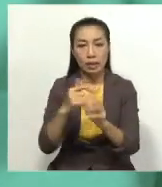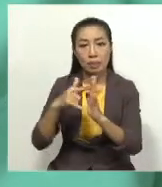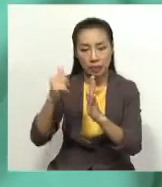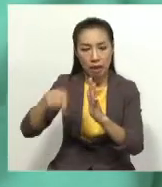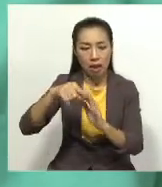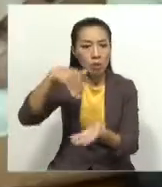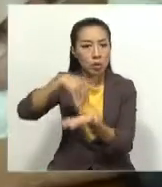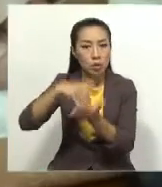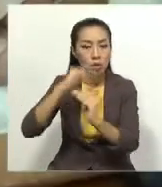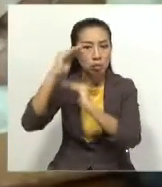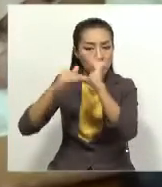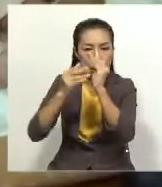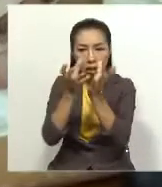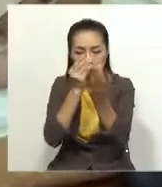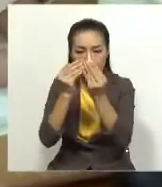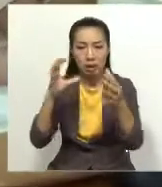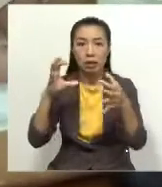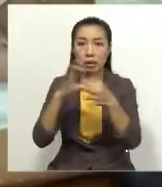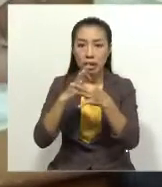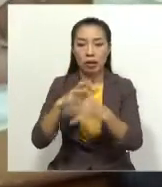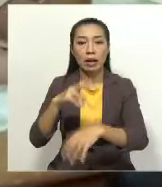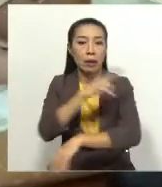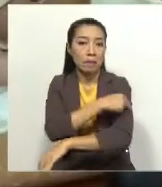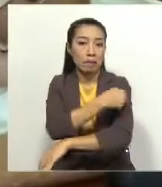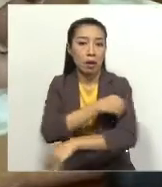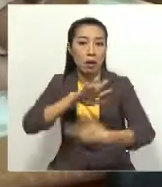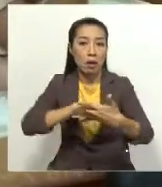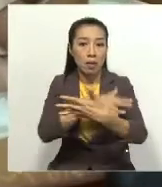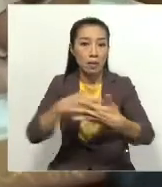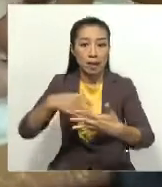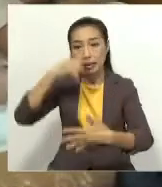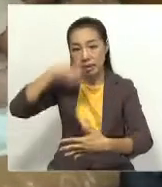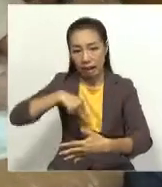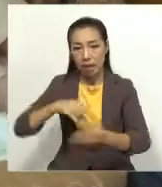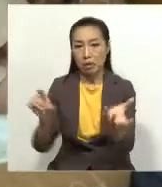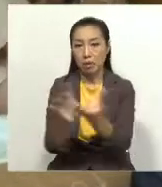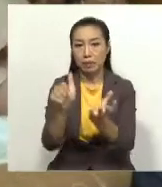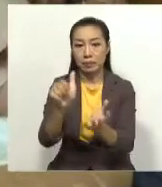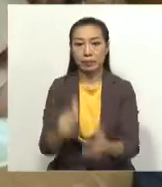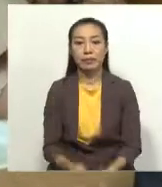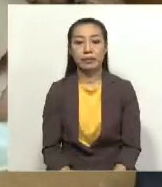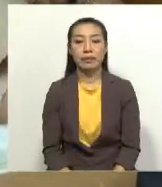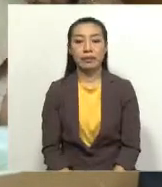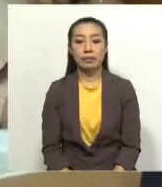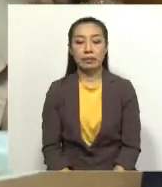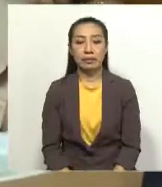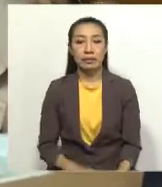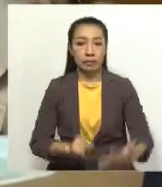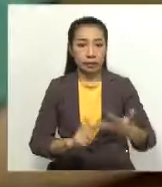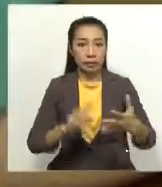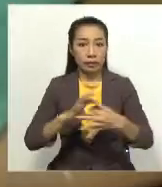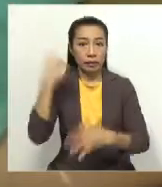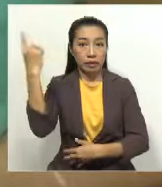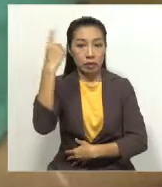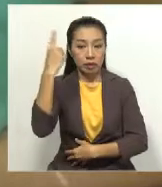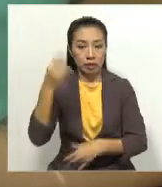นย์พัฒนาศึกษาพัฒนาคุณภาพด้านการแพทย์แผนไทยได้อย่างมีประสิทธิภาพด้านการท่องเที่ยวกลุ่